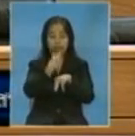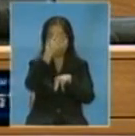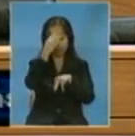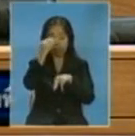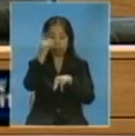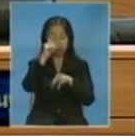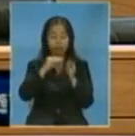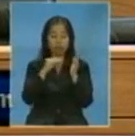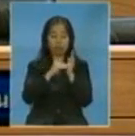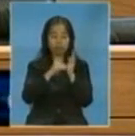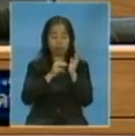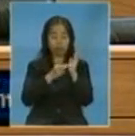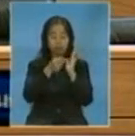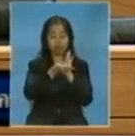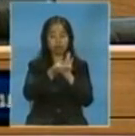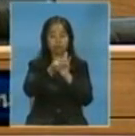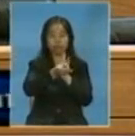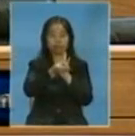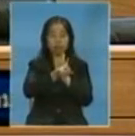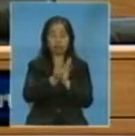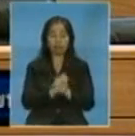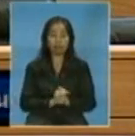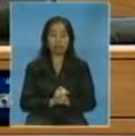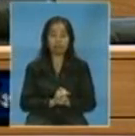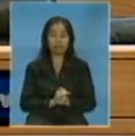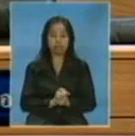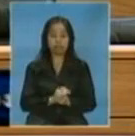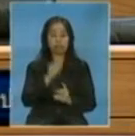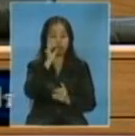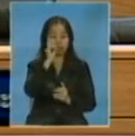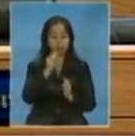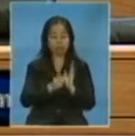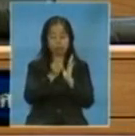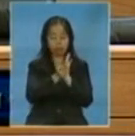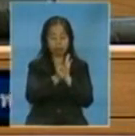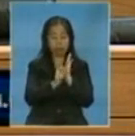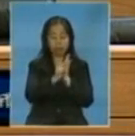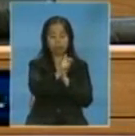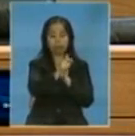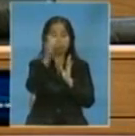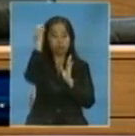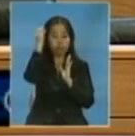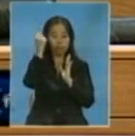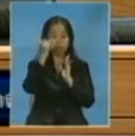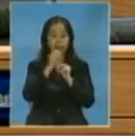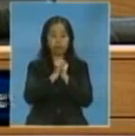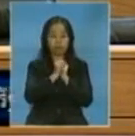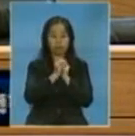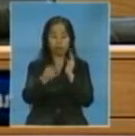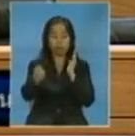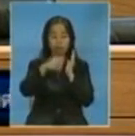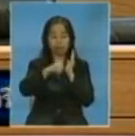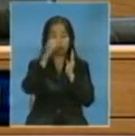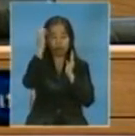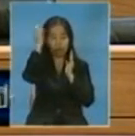พหนองคายก็ใช้ได้ครับหนองคายก็จ่อลาวได้ข่าวว่าจากจีนเขาจะทำมาลาวเวียงจันทร์